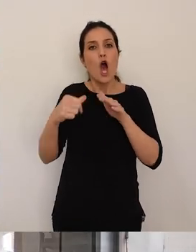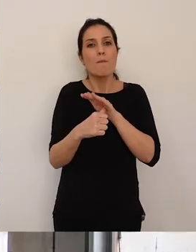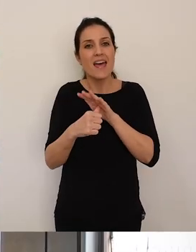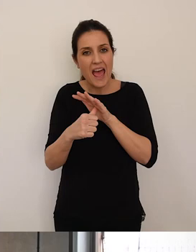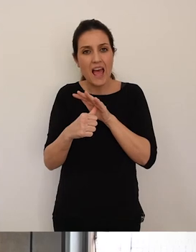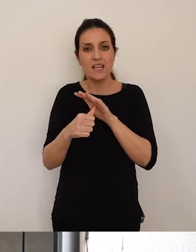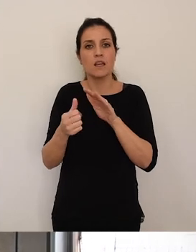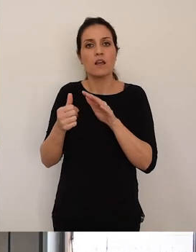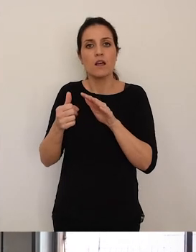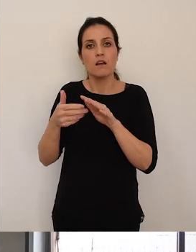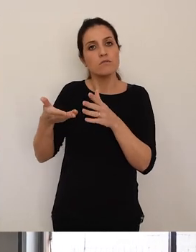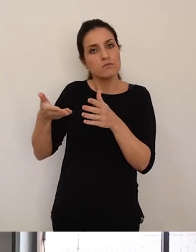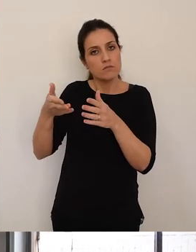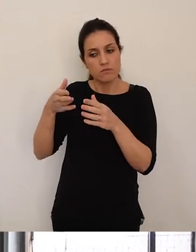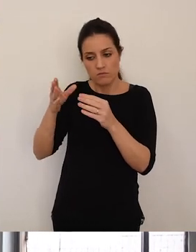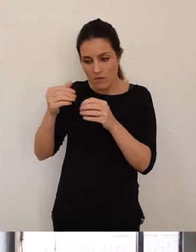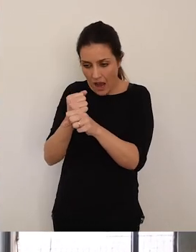e trasformazione del prodotto.